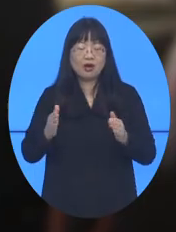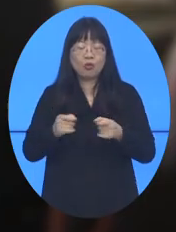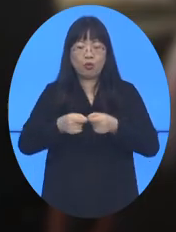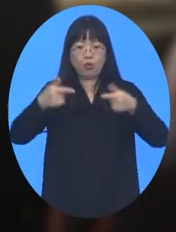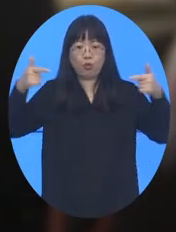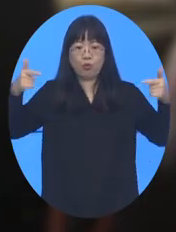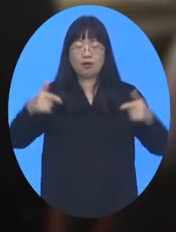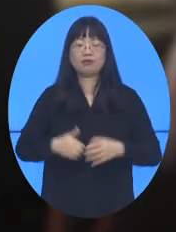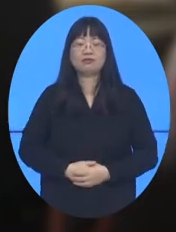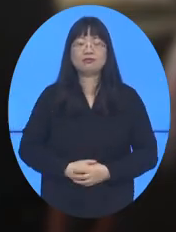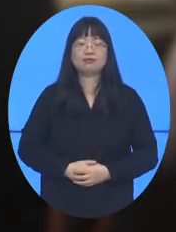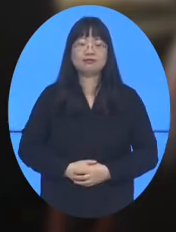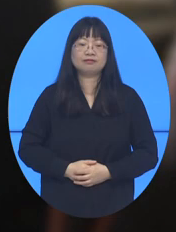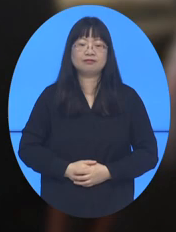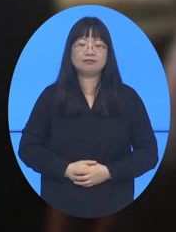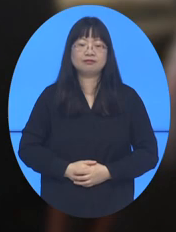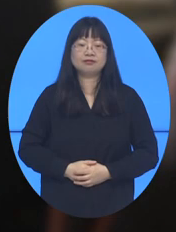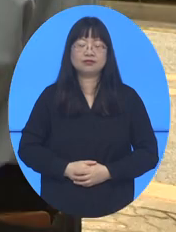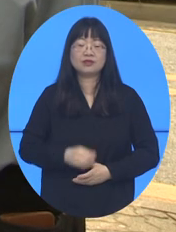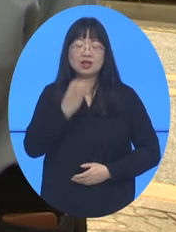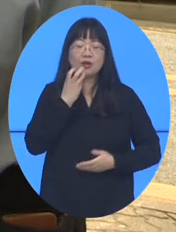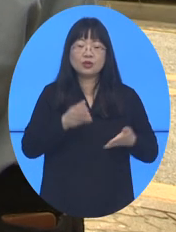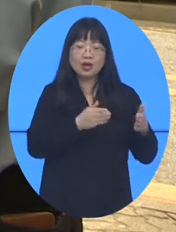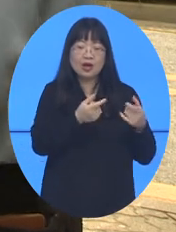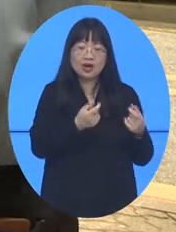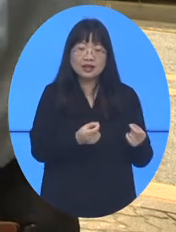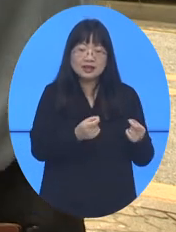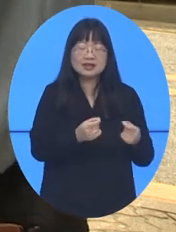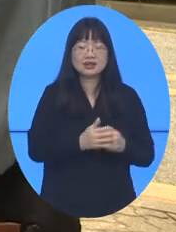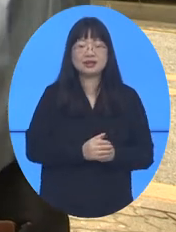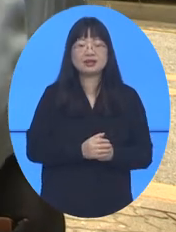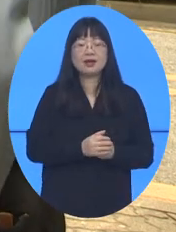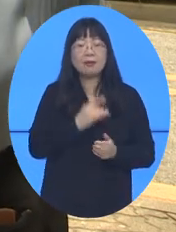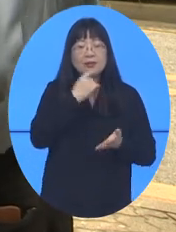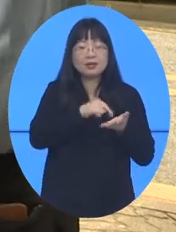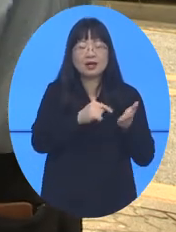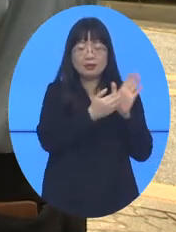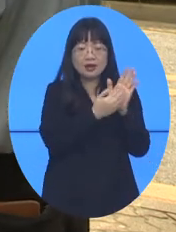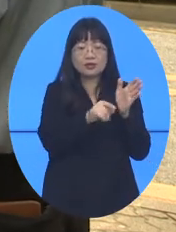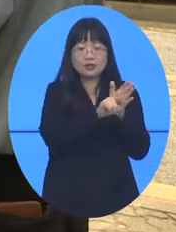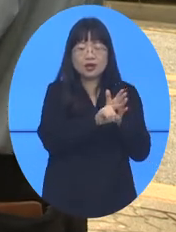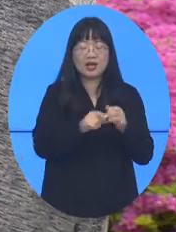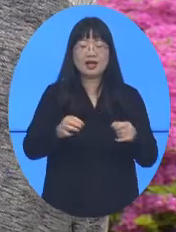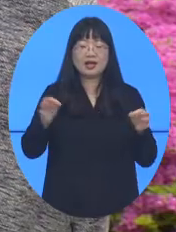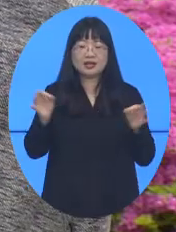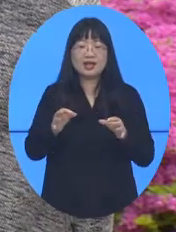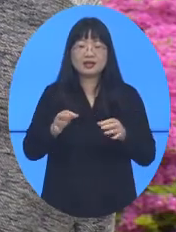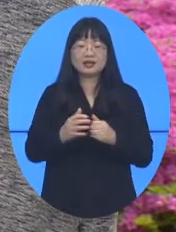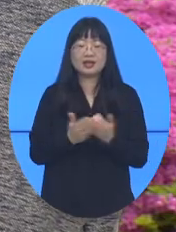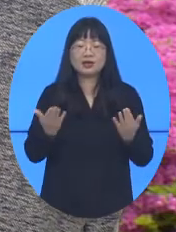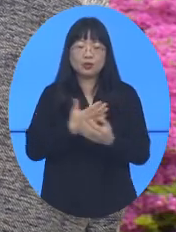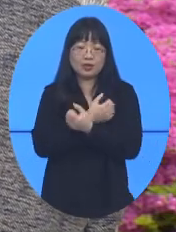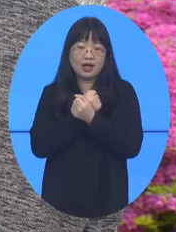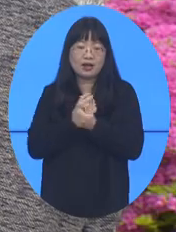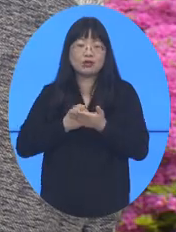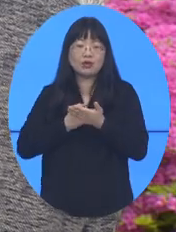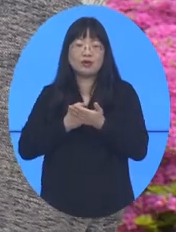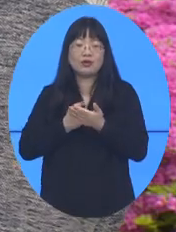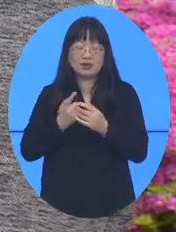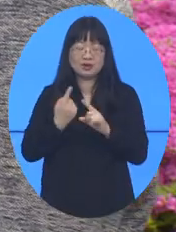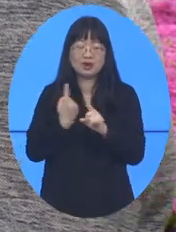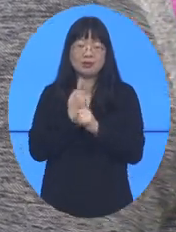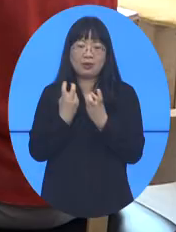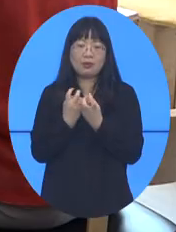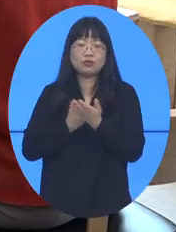몇 년 사이 급속히 확산하는 추세입니다 경기도는 이런 갑질 피해를 막기 위해 단기근로계약 개선을